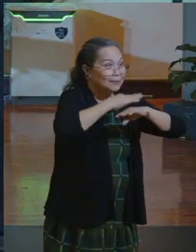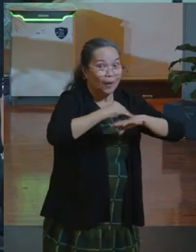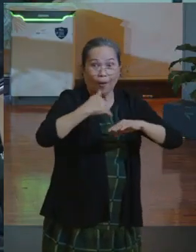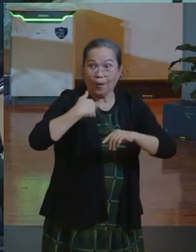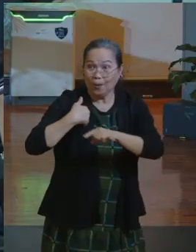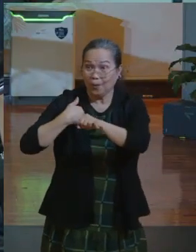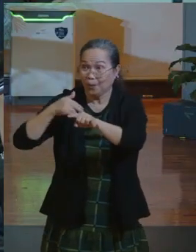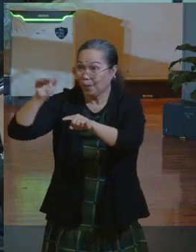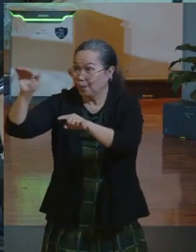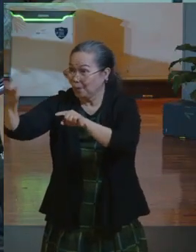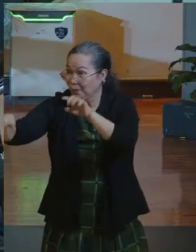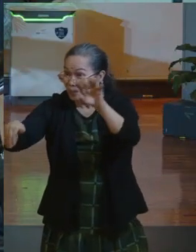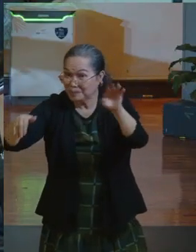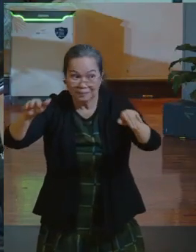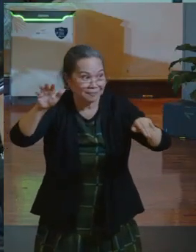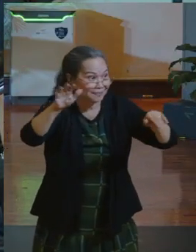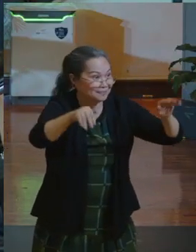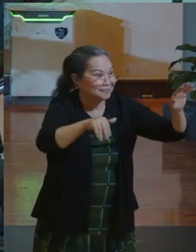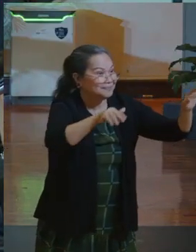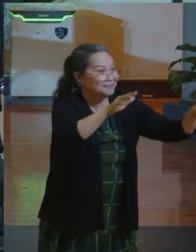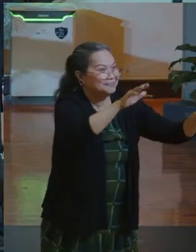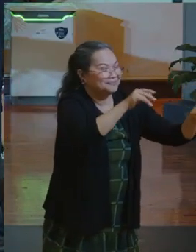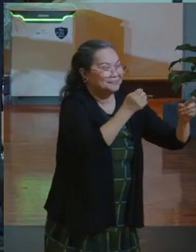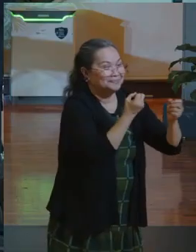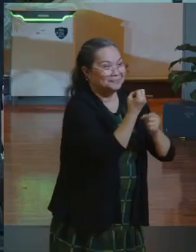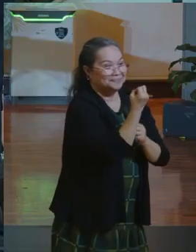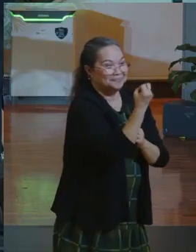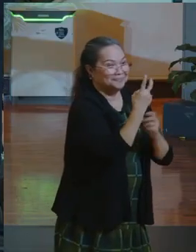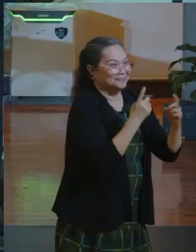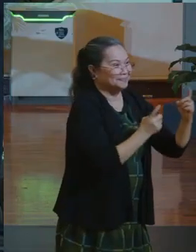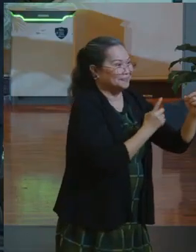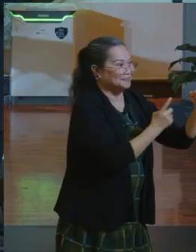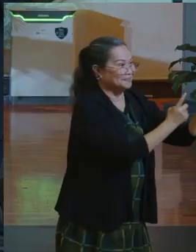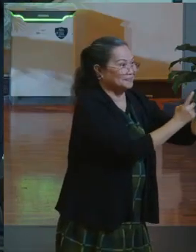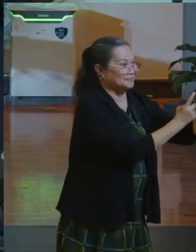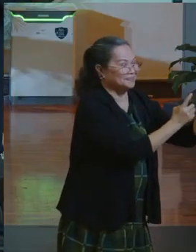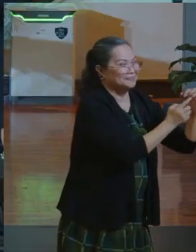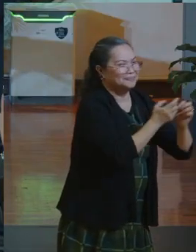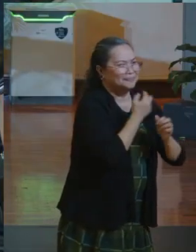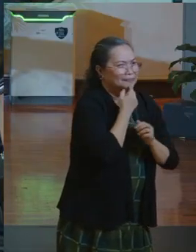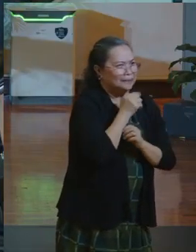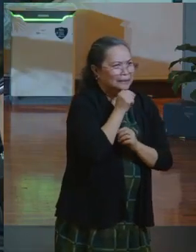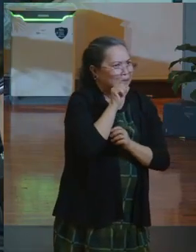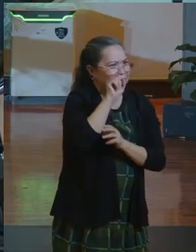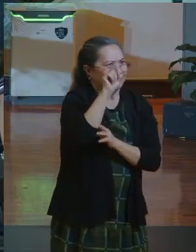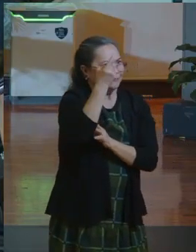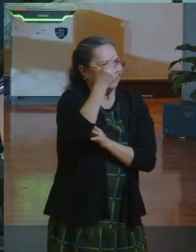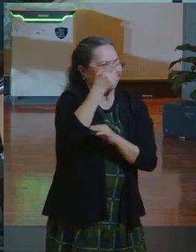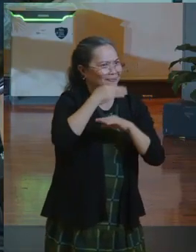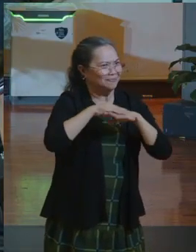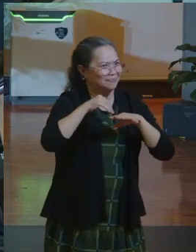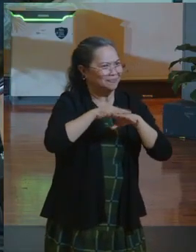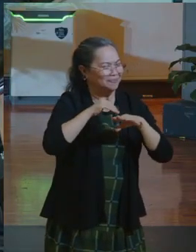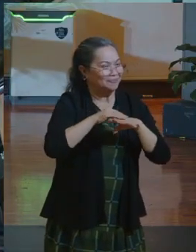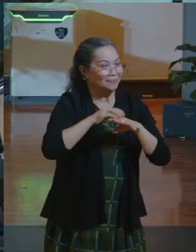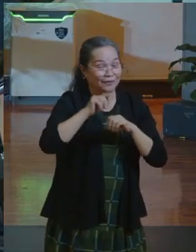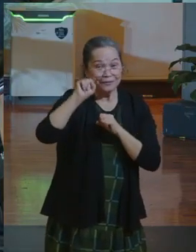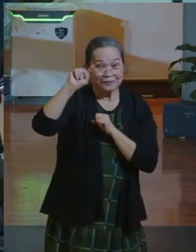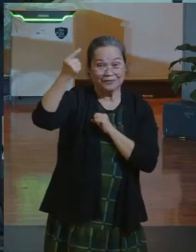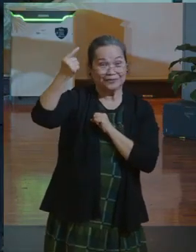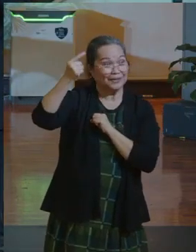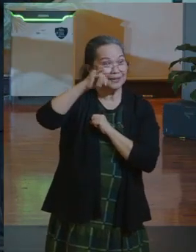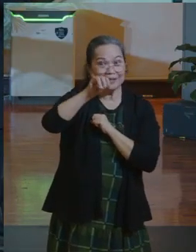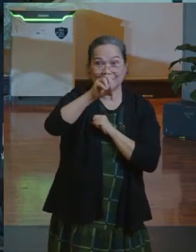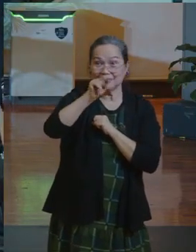called the 12. Hindi po ito yung first calling. No? Noong una, si